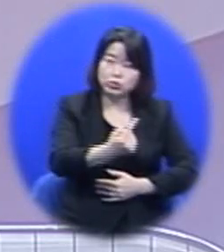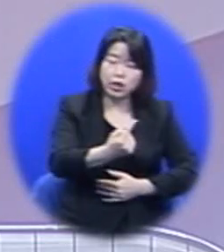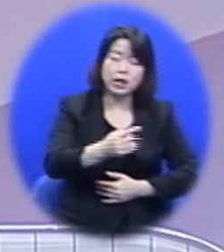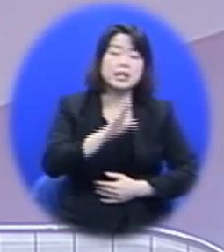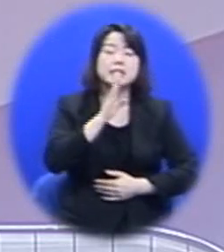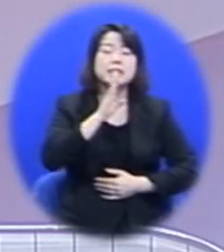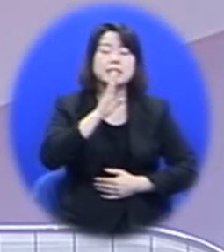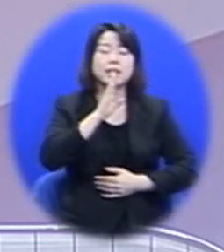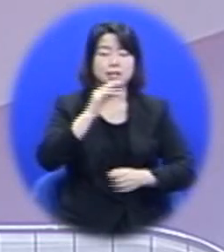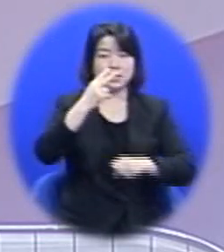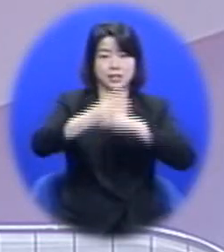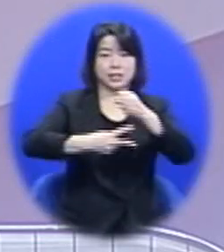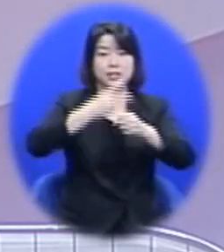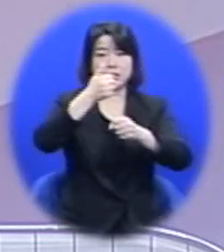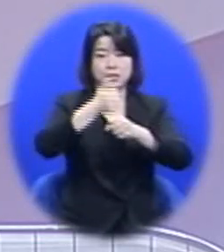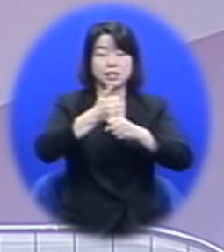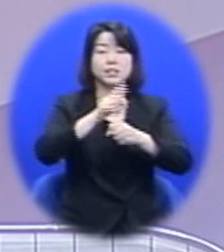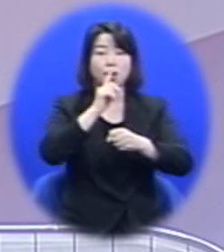참신이다.